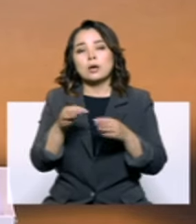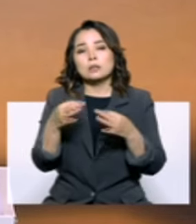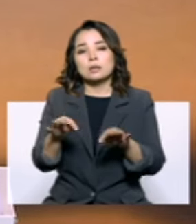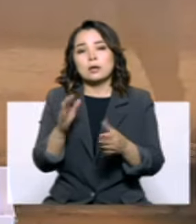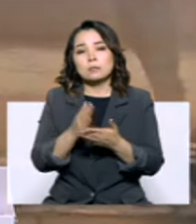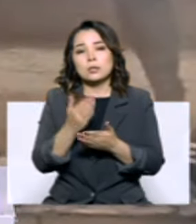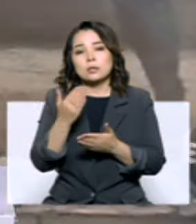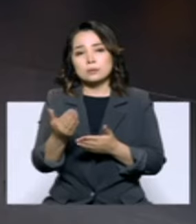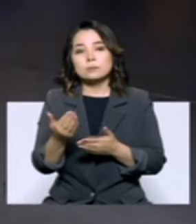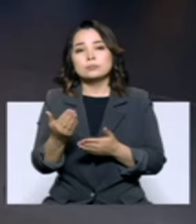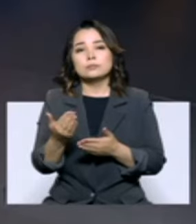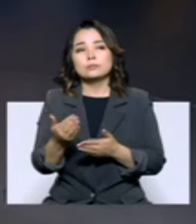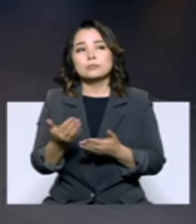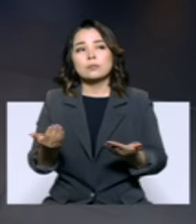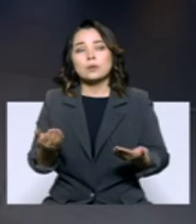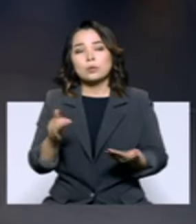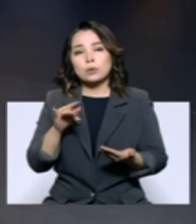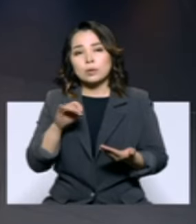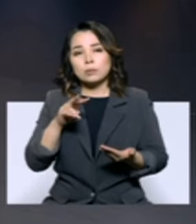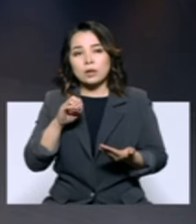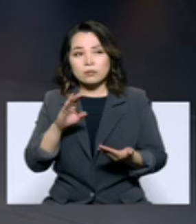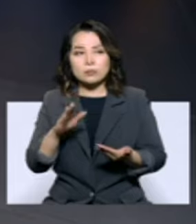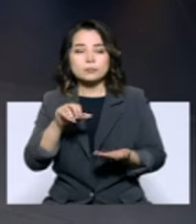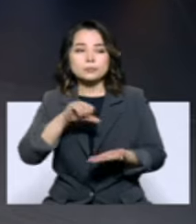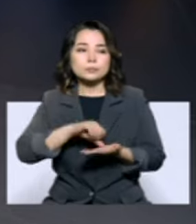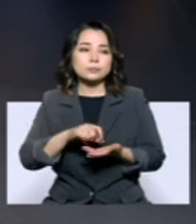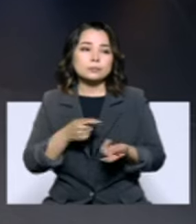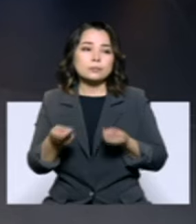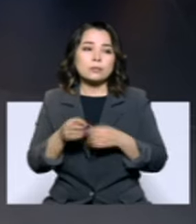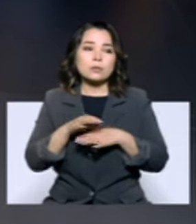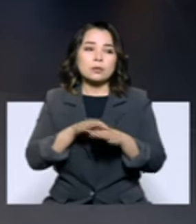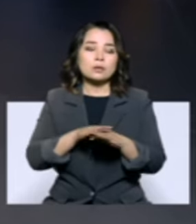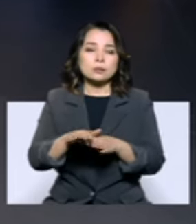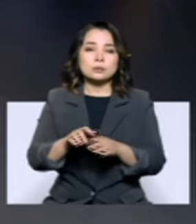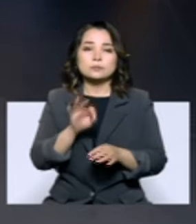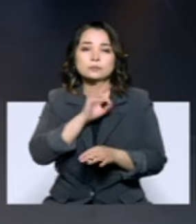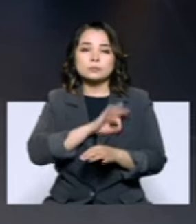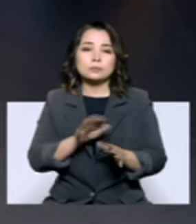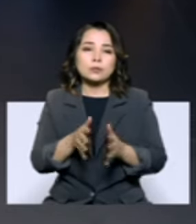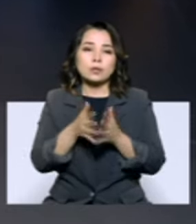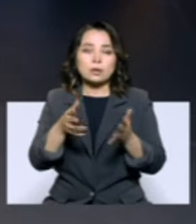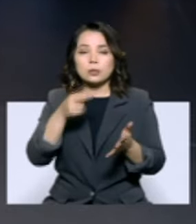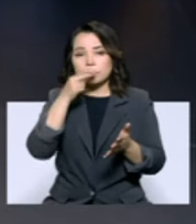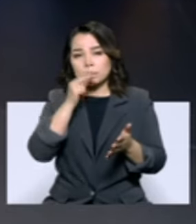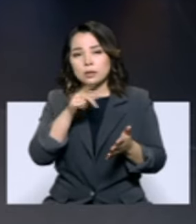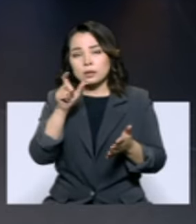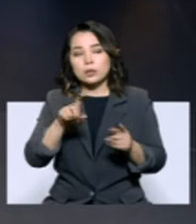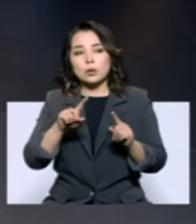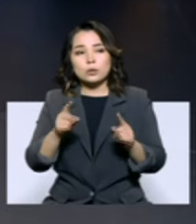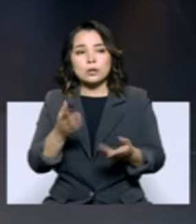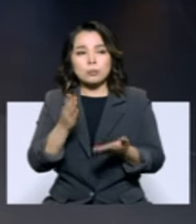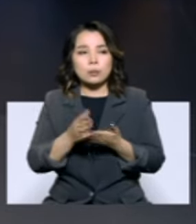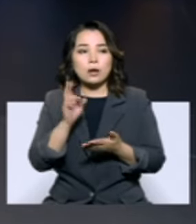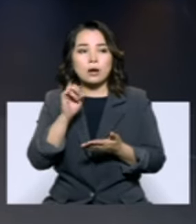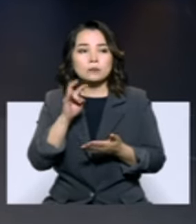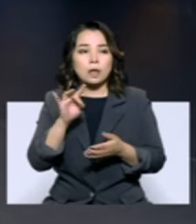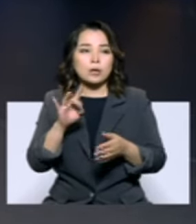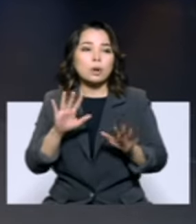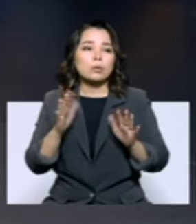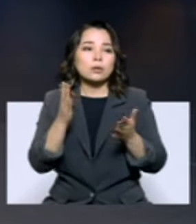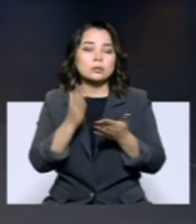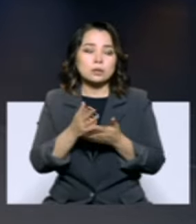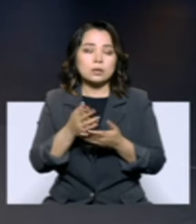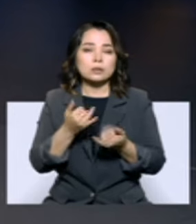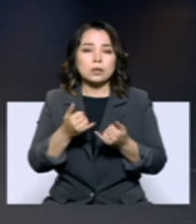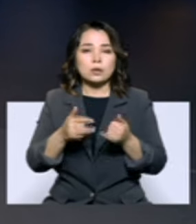еді. Тұрғымбаев билік пен лауазымдық өкілетін асыра пайдаланды деген күдікпен ұсталған. Қаңтар оқиғасына орай